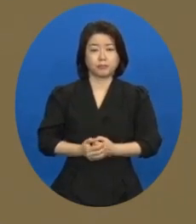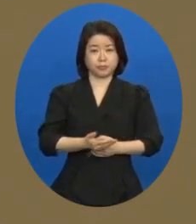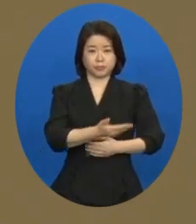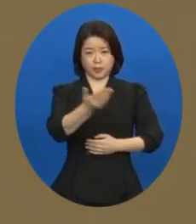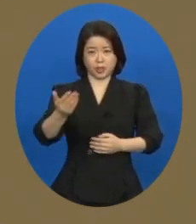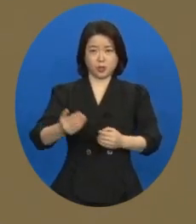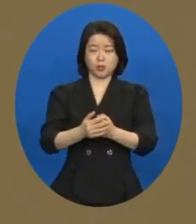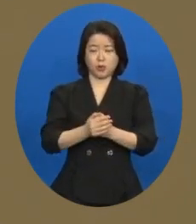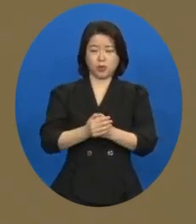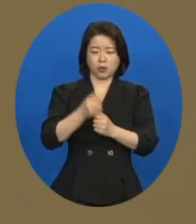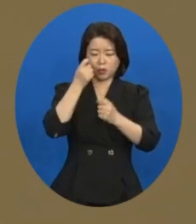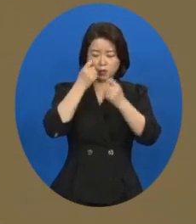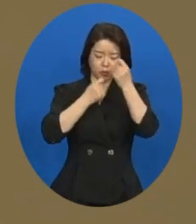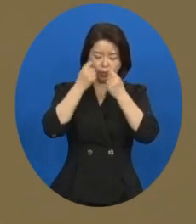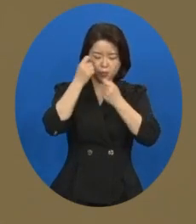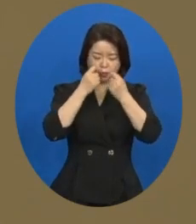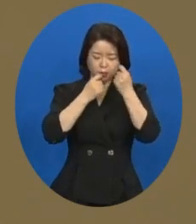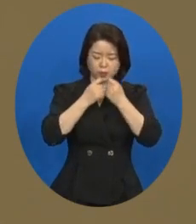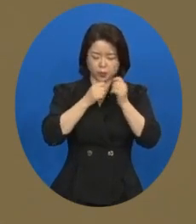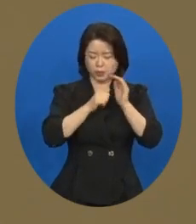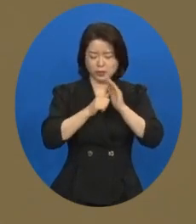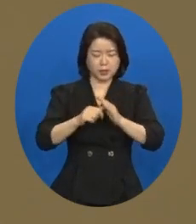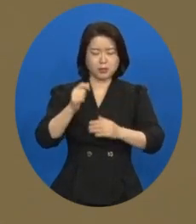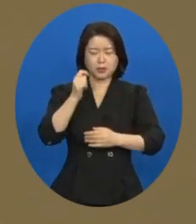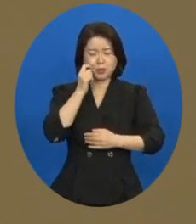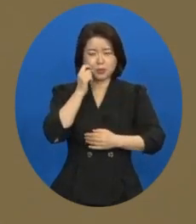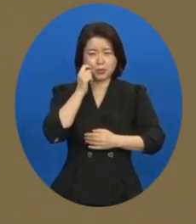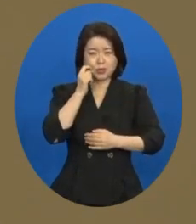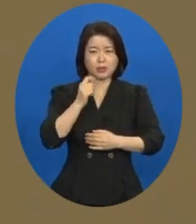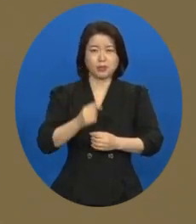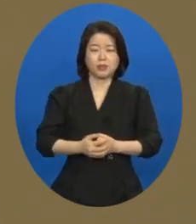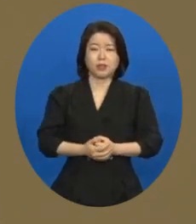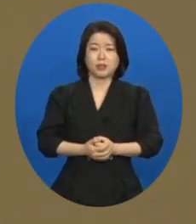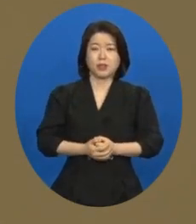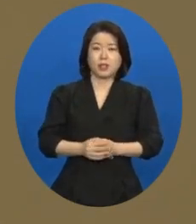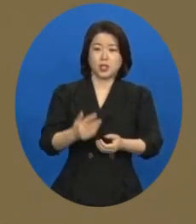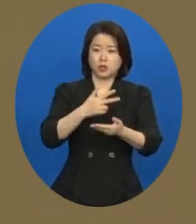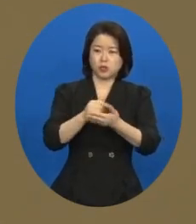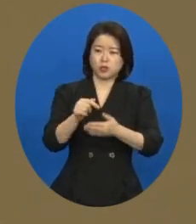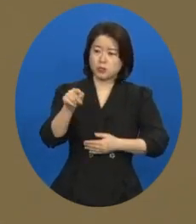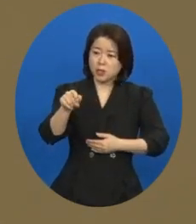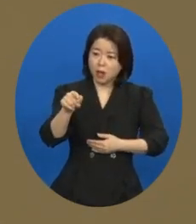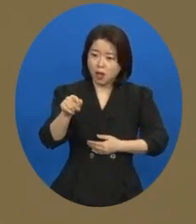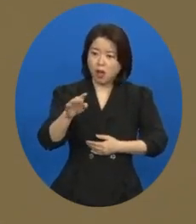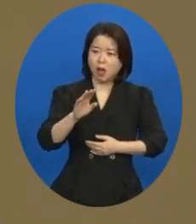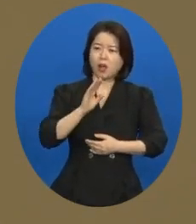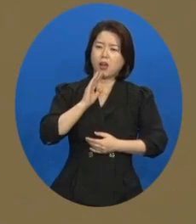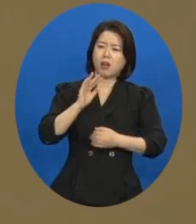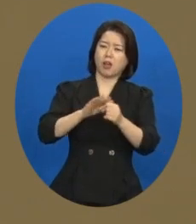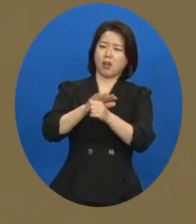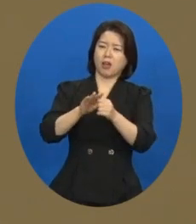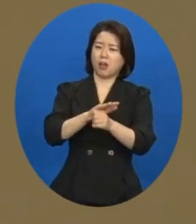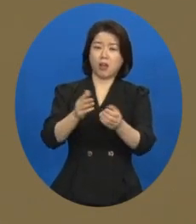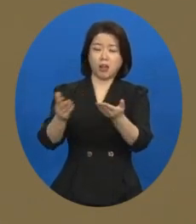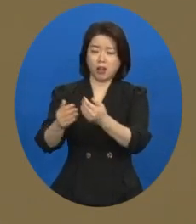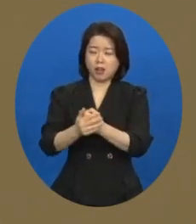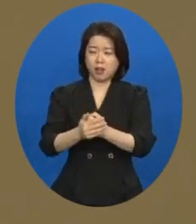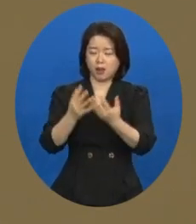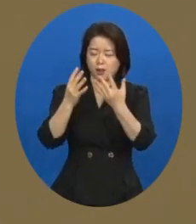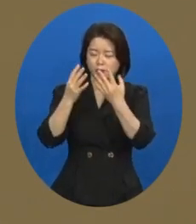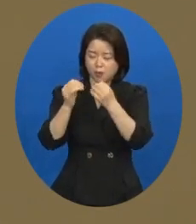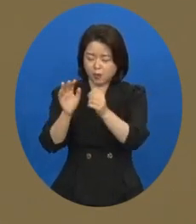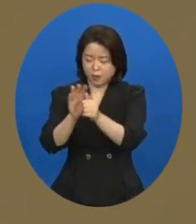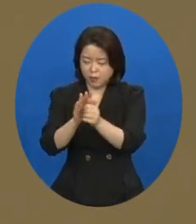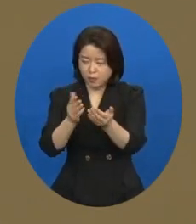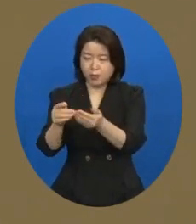여러분 울지 않고 견딜 수 없을 겁니다. 주님이 그를 얼마나 사랑하시는지, 얼마나